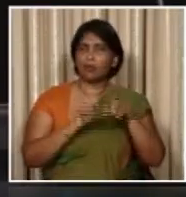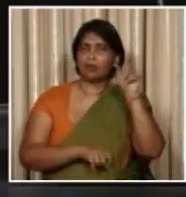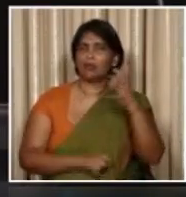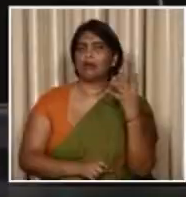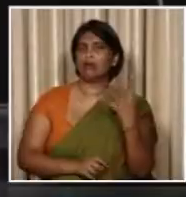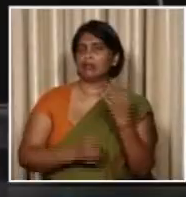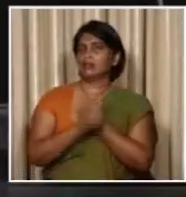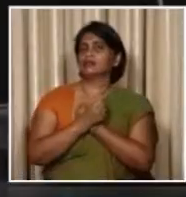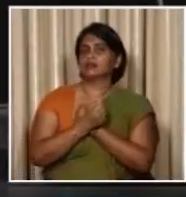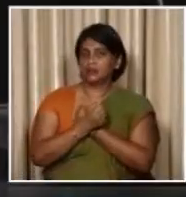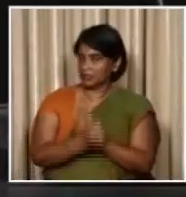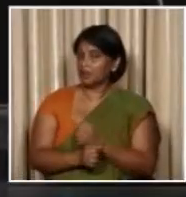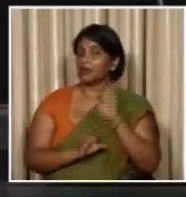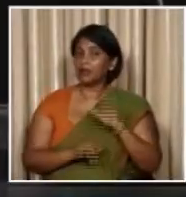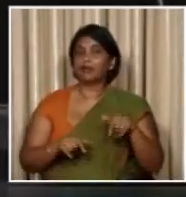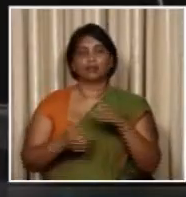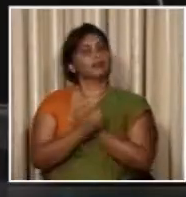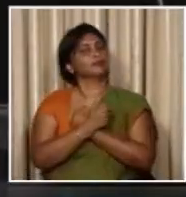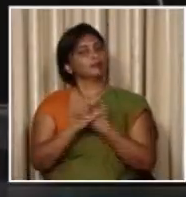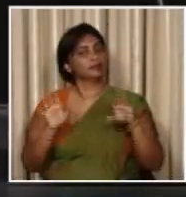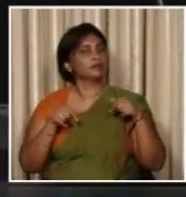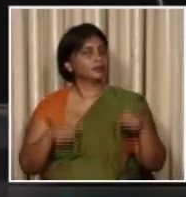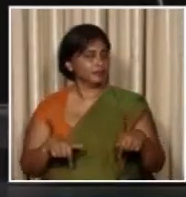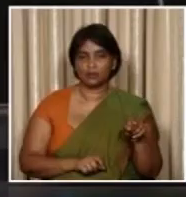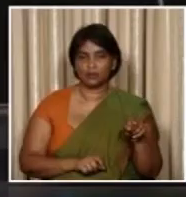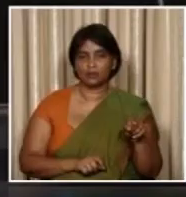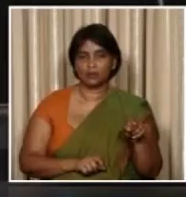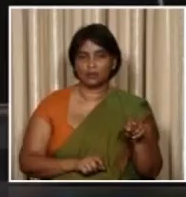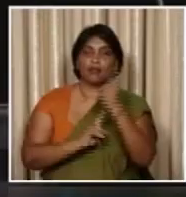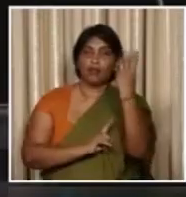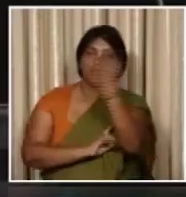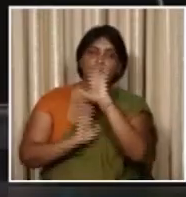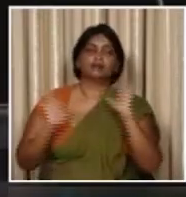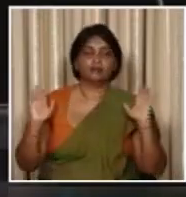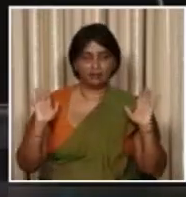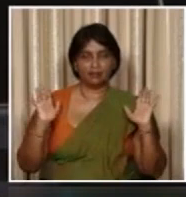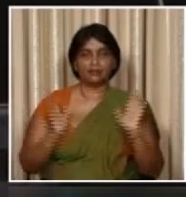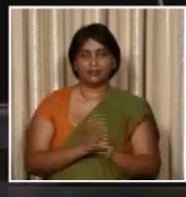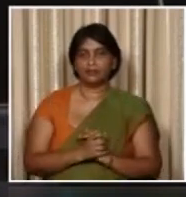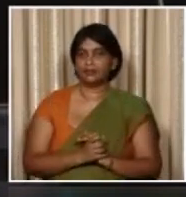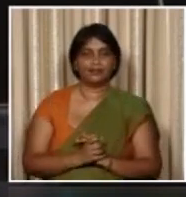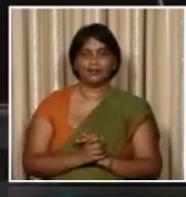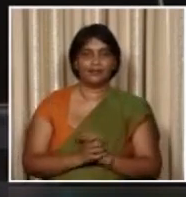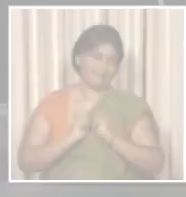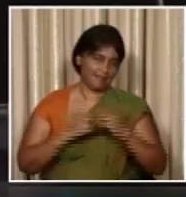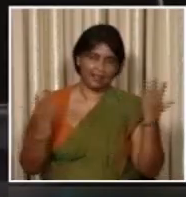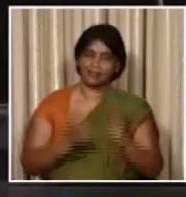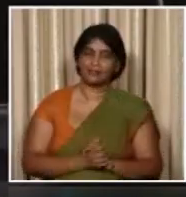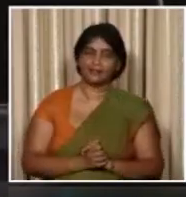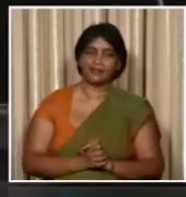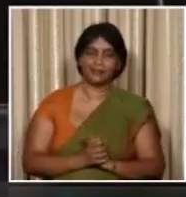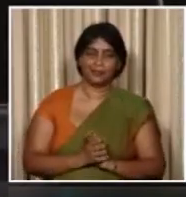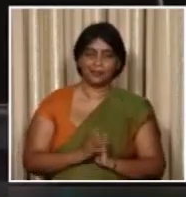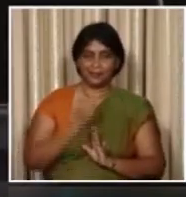තමයි අත්අඩංගුවට ගත්තේ. හැබැයි ඒගොල්ලෝ අතර නිදොස් කොට නිදහස් වෙලා තියෙනවා. නම් කිව්වේ නැහැ. නම කිව්වේ නැහැ. නෑ නෑ, ඔය නම කියන්න වැඩි.